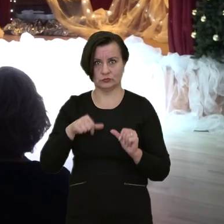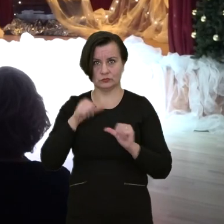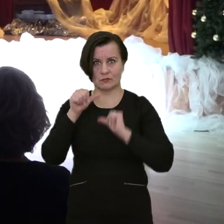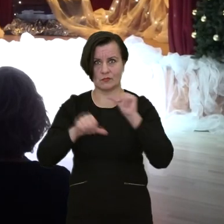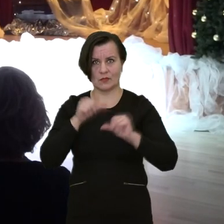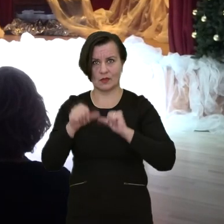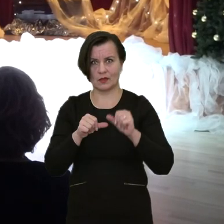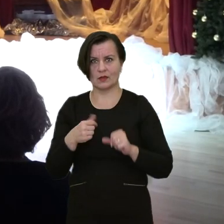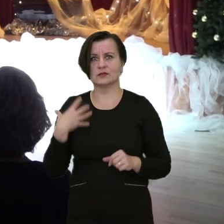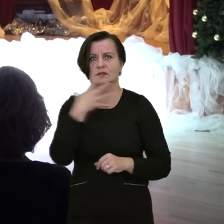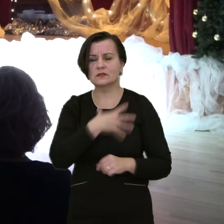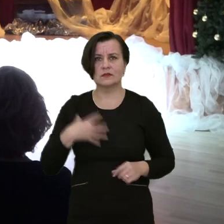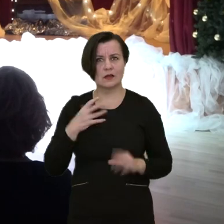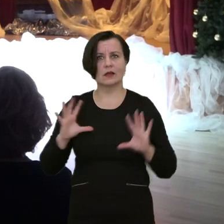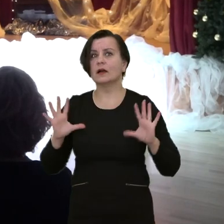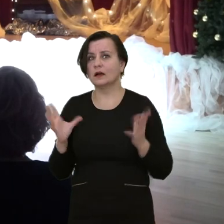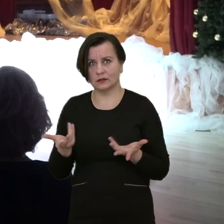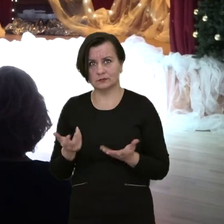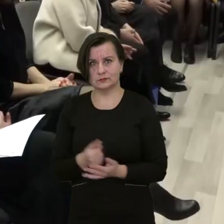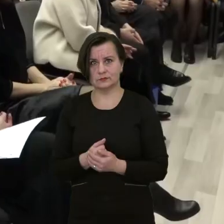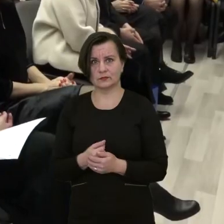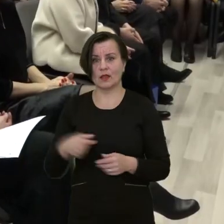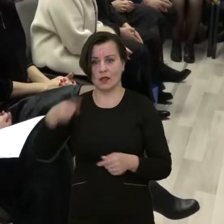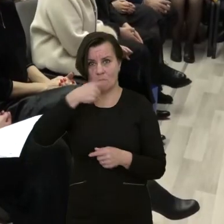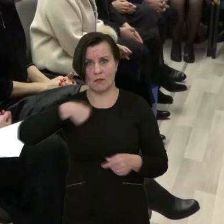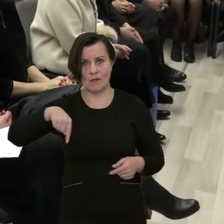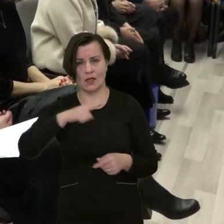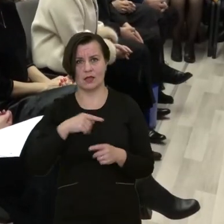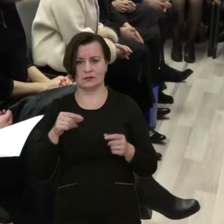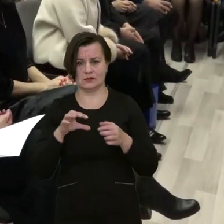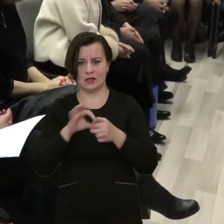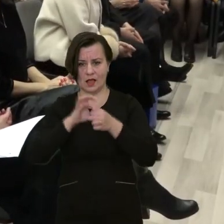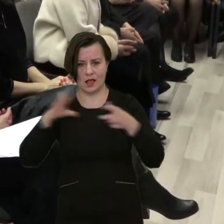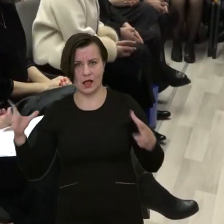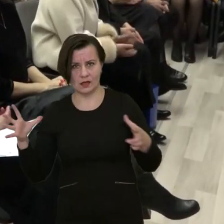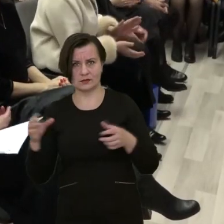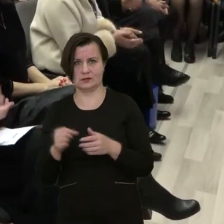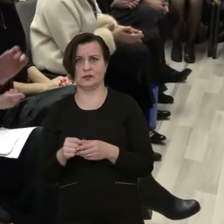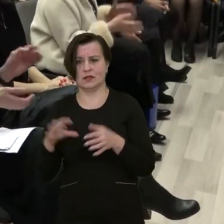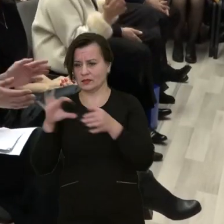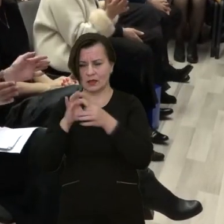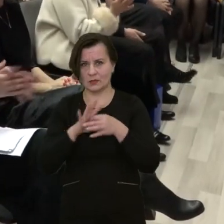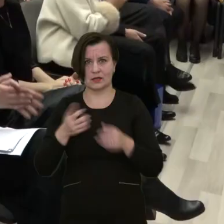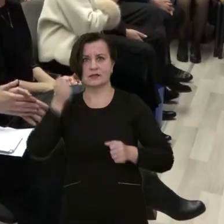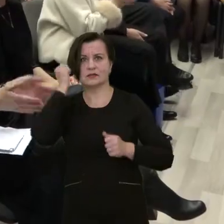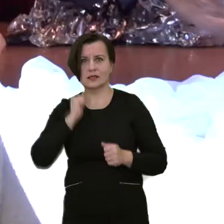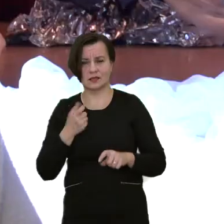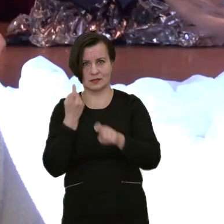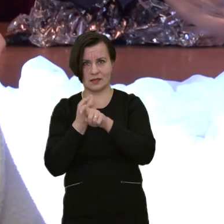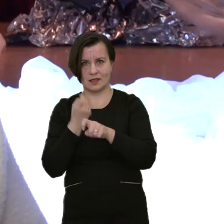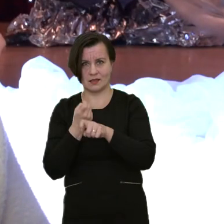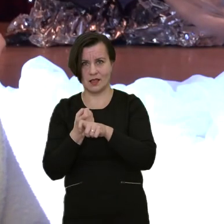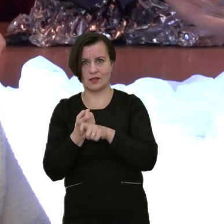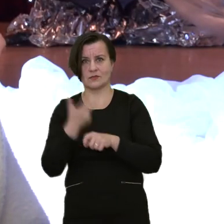šie metai mums yra ypatingi tuo, kad mes esam atskiras, nepriklausomas, senasis,